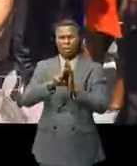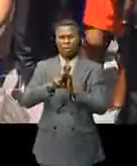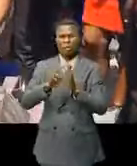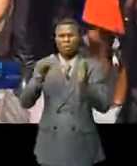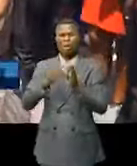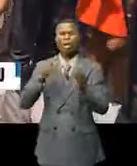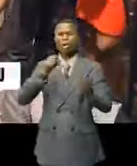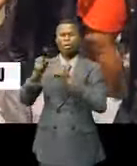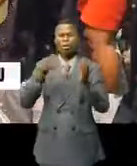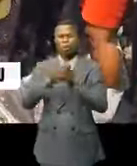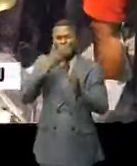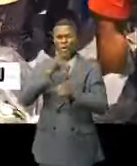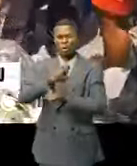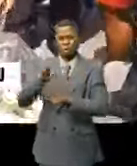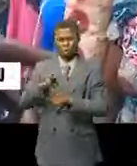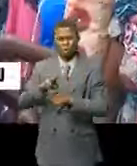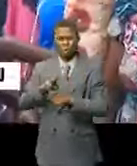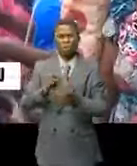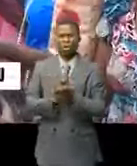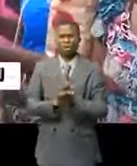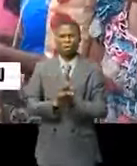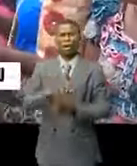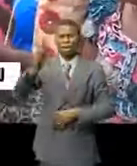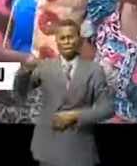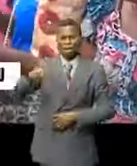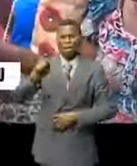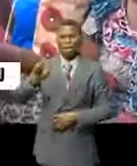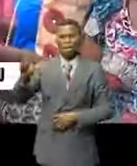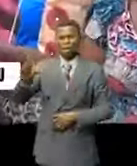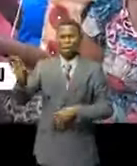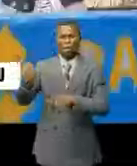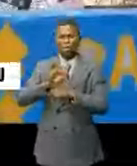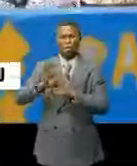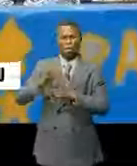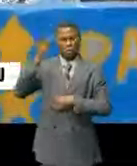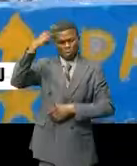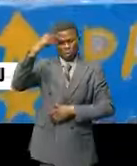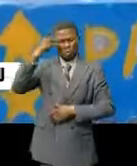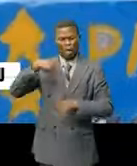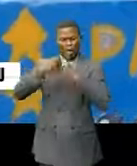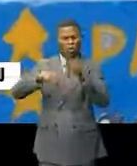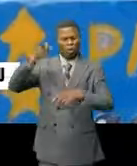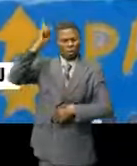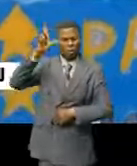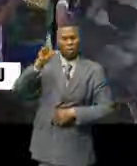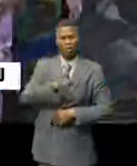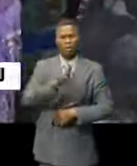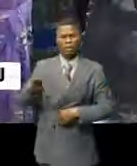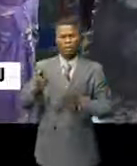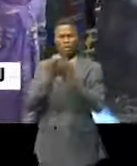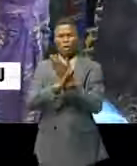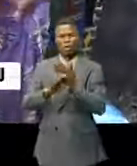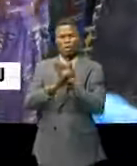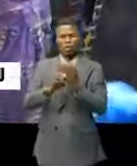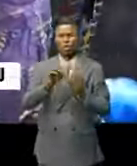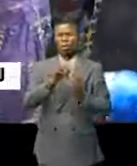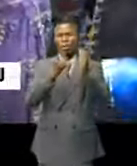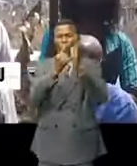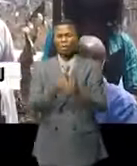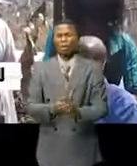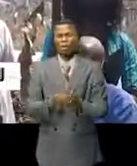la Covid-19. Il va sans dire que les Palou est une formation politique qui date du 22 août 1964